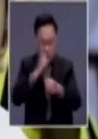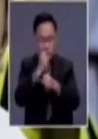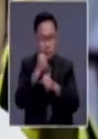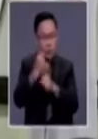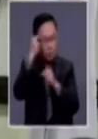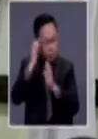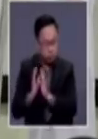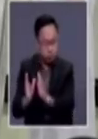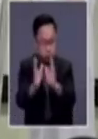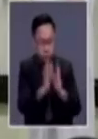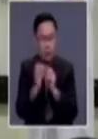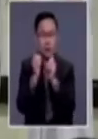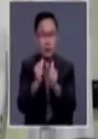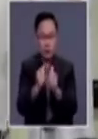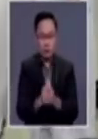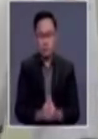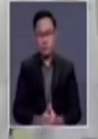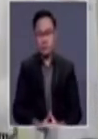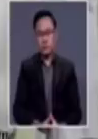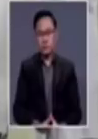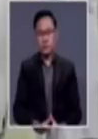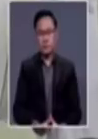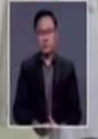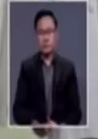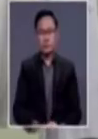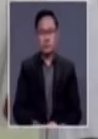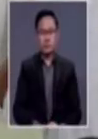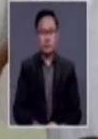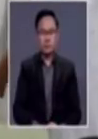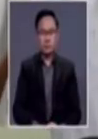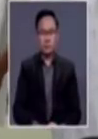คิดไปประยุกต์ใช้ได้อย่างมีประสิทธิภา